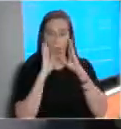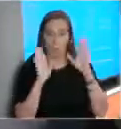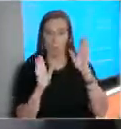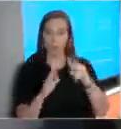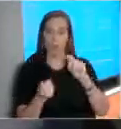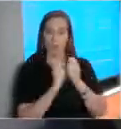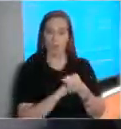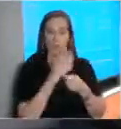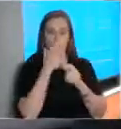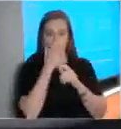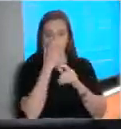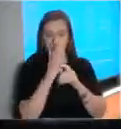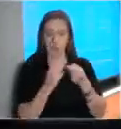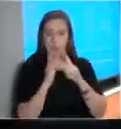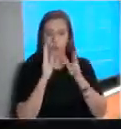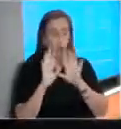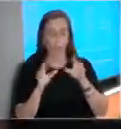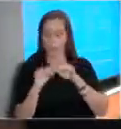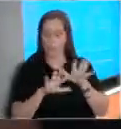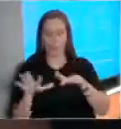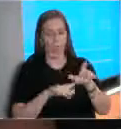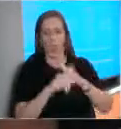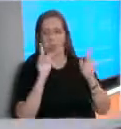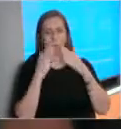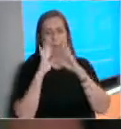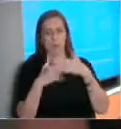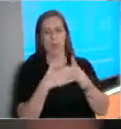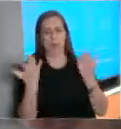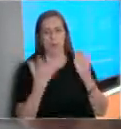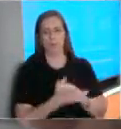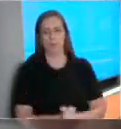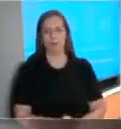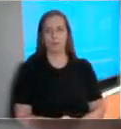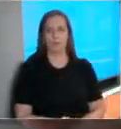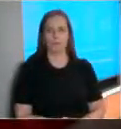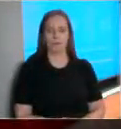שיש שינוי. לא עם הממשלה הזאת ולא עם ממשלה אחרת.